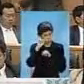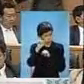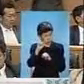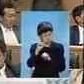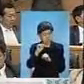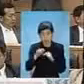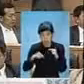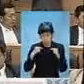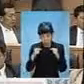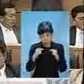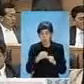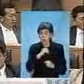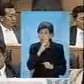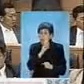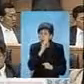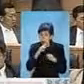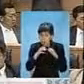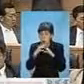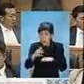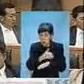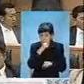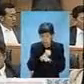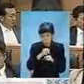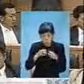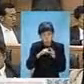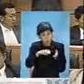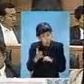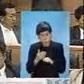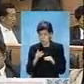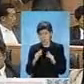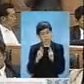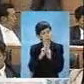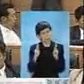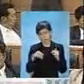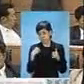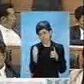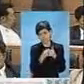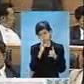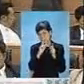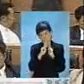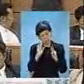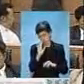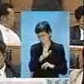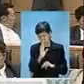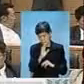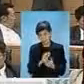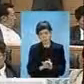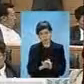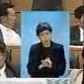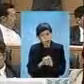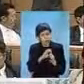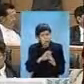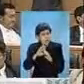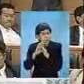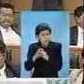พิ่มบอกว่าถ้าพรรคการเมืองไหนถูกยุบก็ต้องตัดสิทธิ์กรรมการบริหารด้วยแล้วก็ไปมีผลเอ